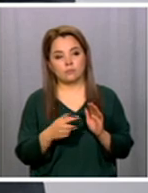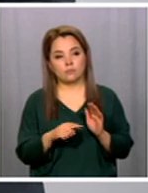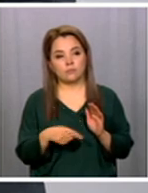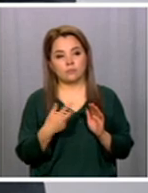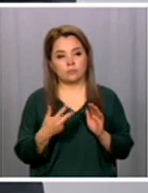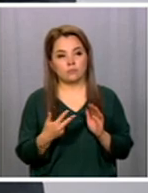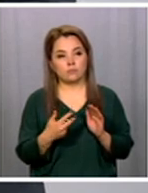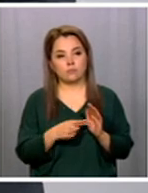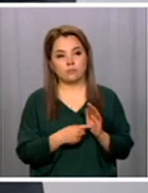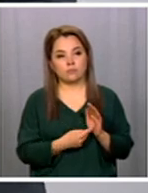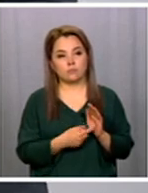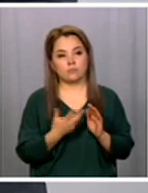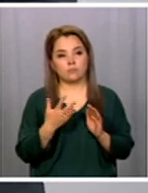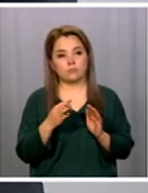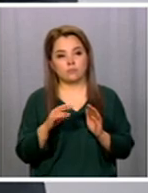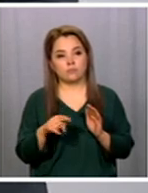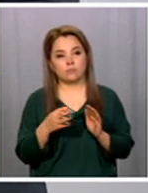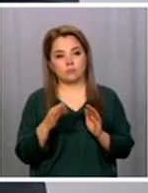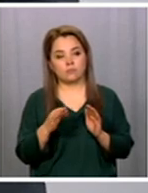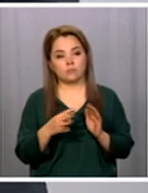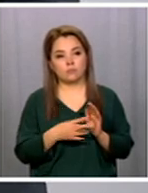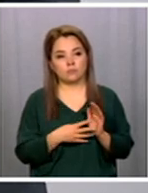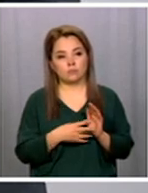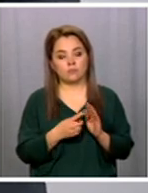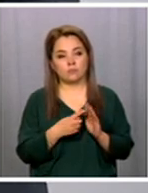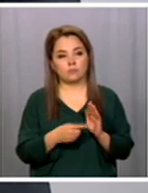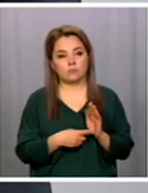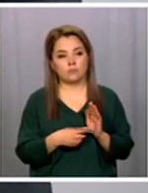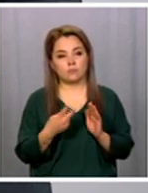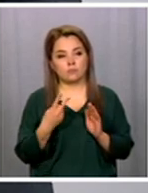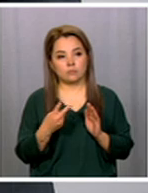833,13 ньютон бөлінген метрді көбейтеміз